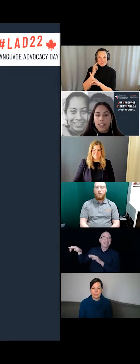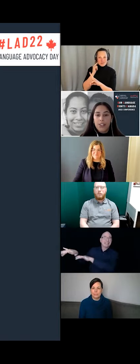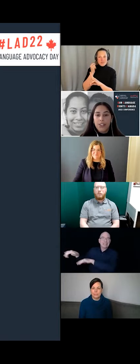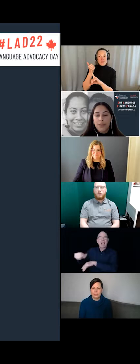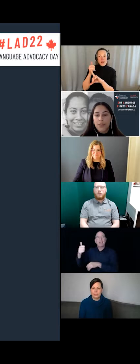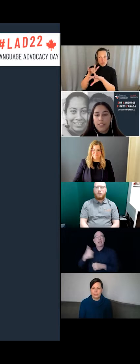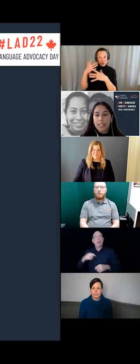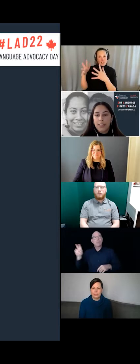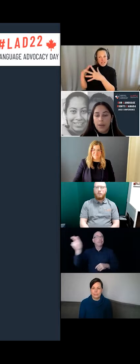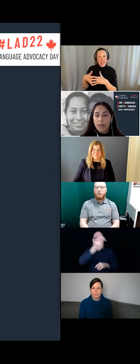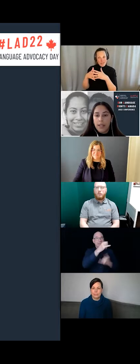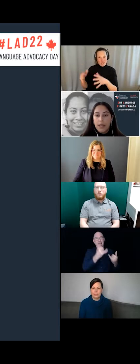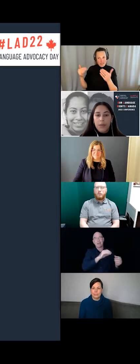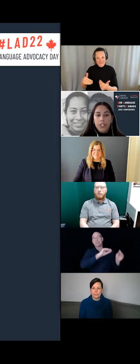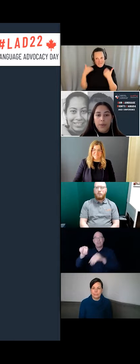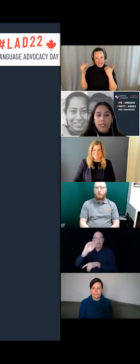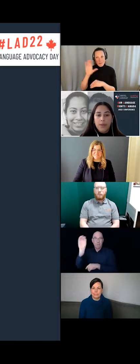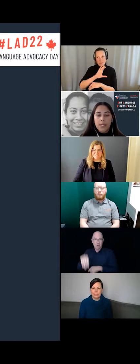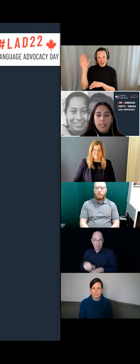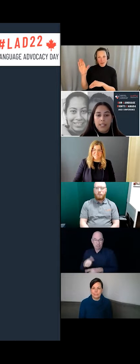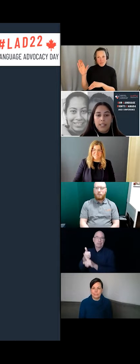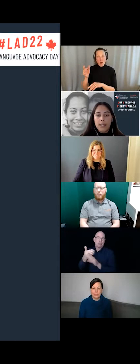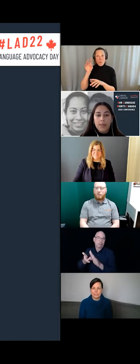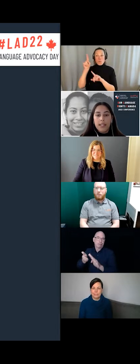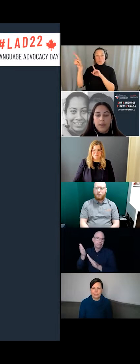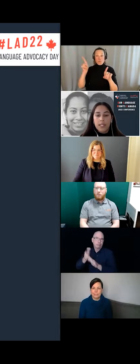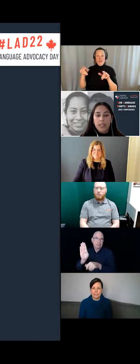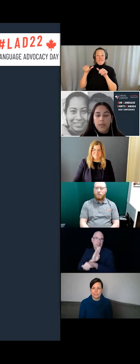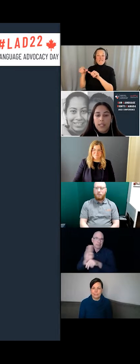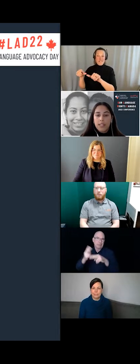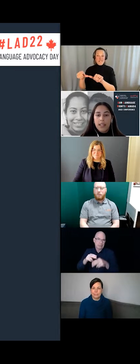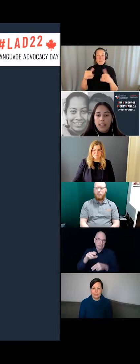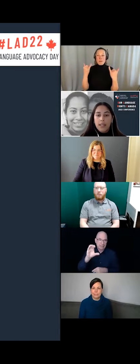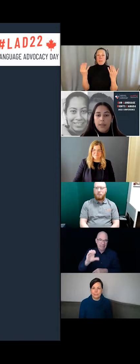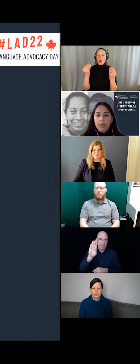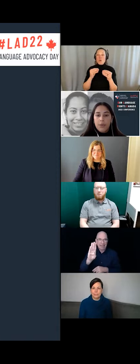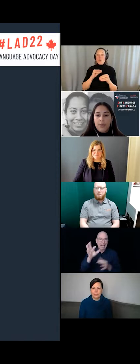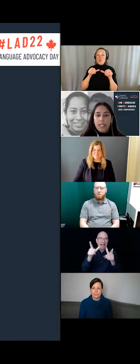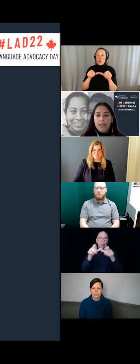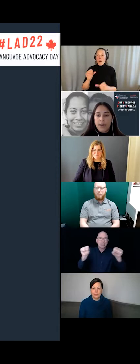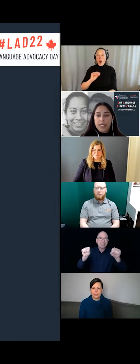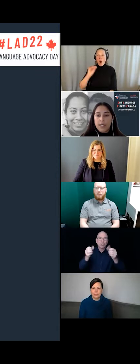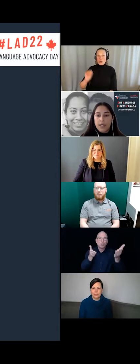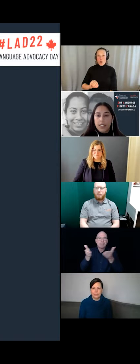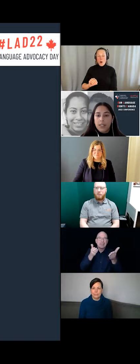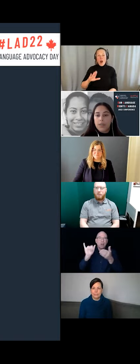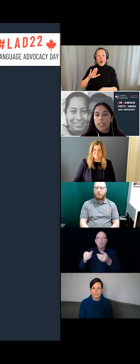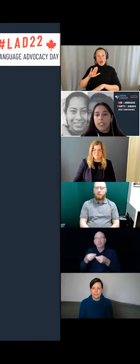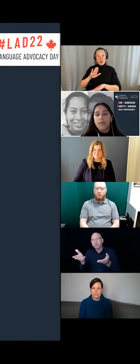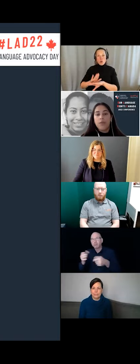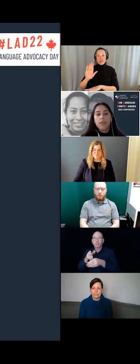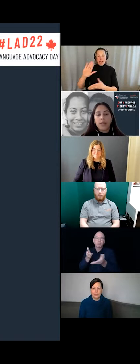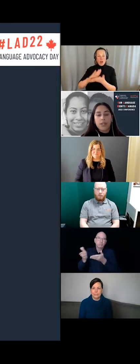après vivre un expat aux États-Unis et ailleurs au Canada. Elle habite présentement à Ottawa, où elle roule sa business,